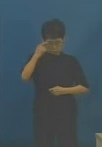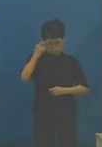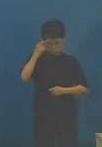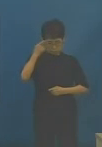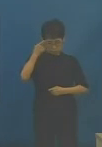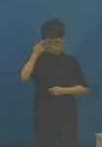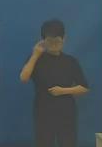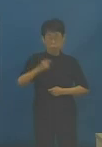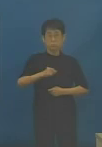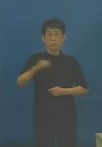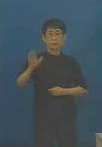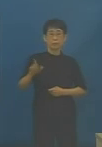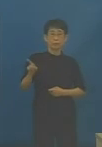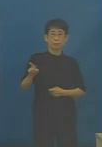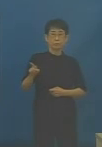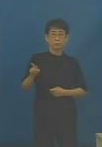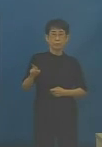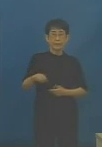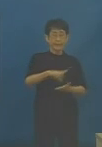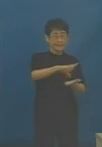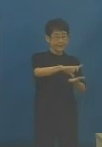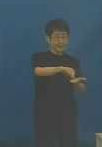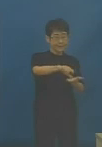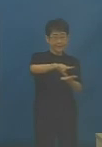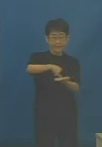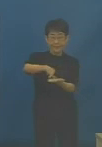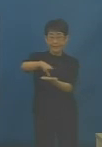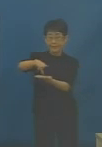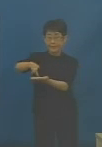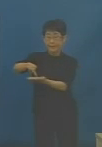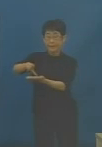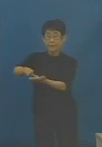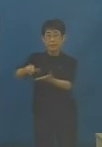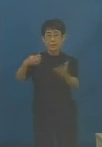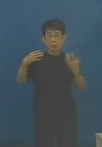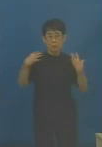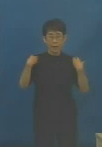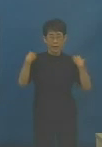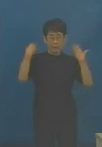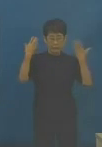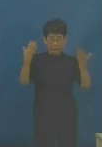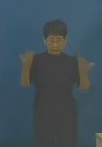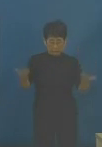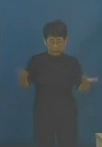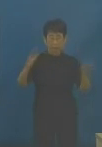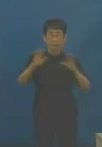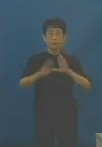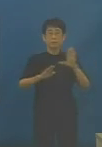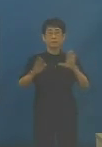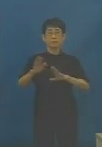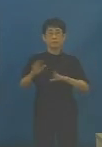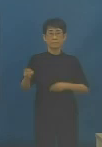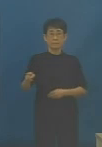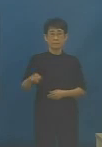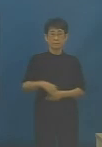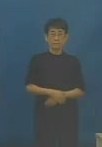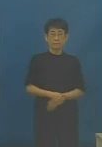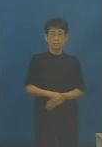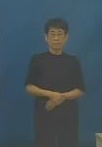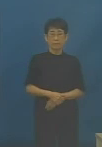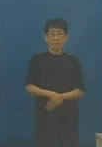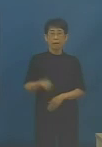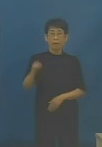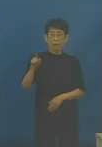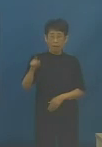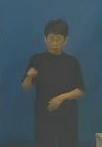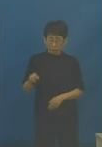はそれぞれの地域に任された形になりましたので、まあ、ある意味そうならざるを得